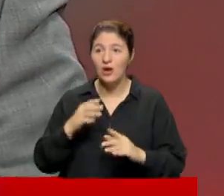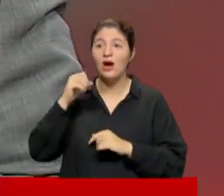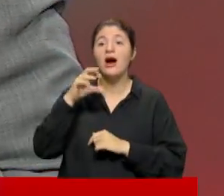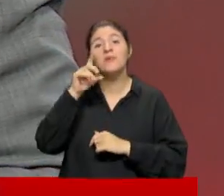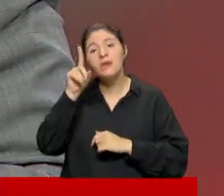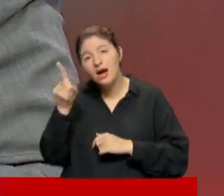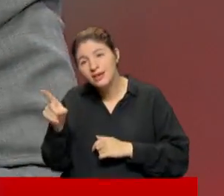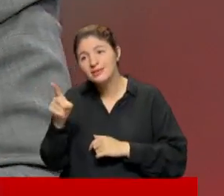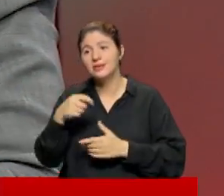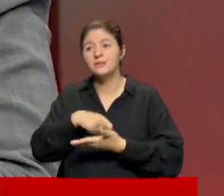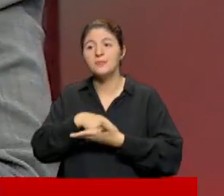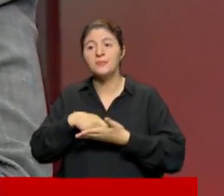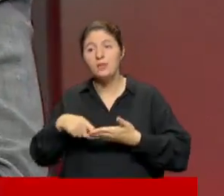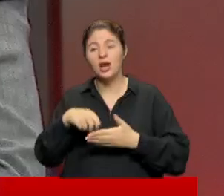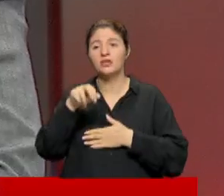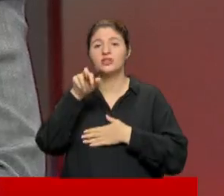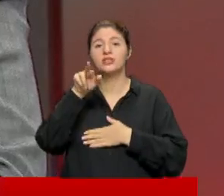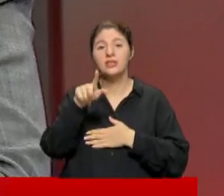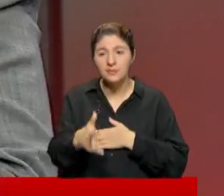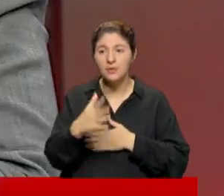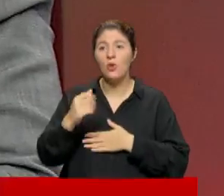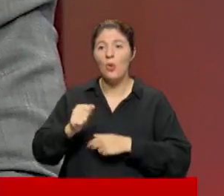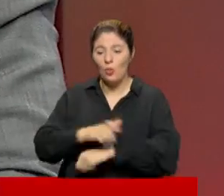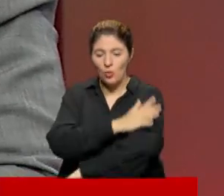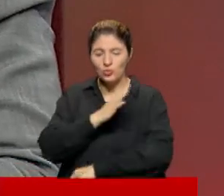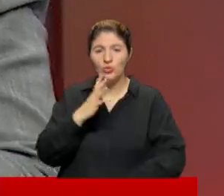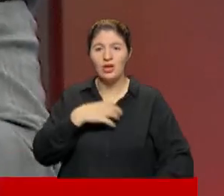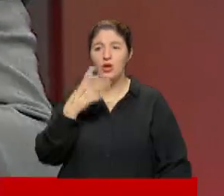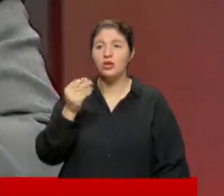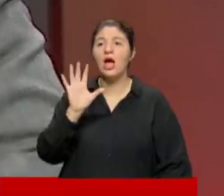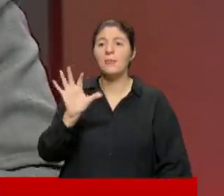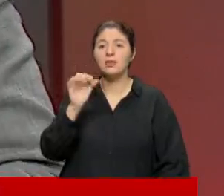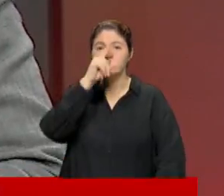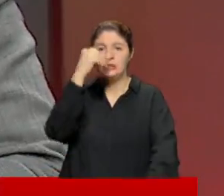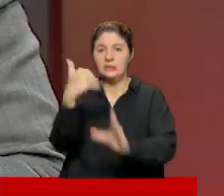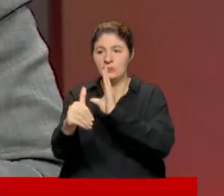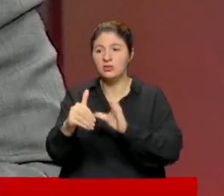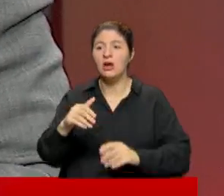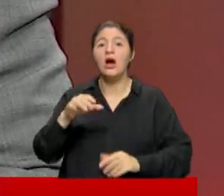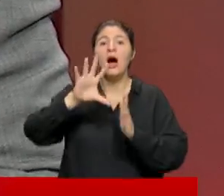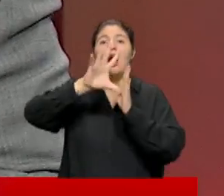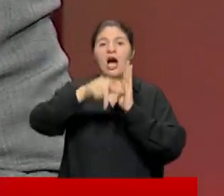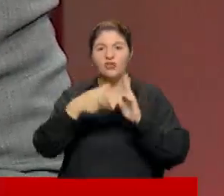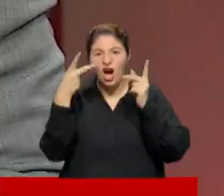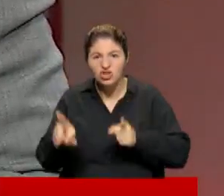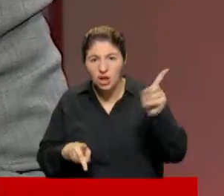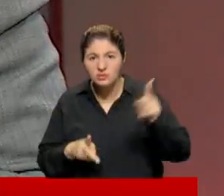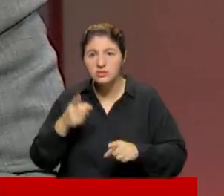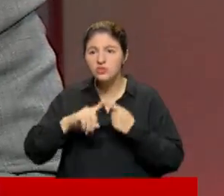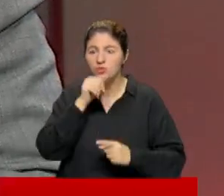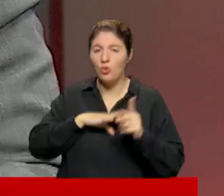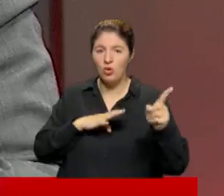AKP'li maaşı kadar onuru olan Tetikçiler hemen tweet atmışlar Ayasofya'yı da açacak mısın